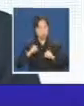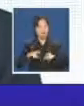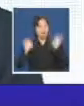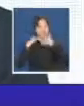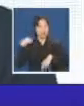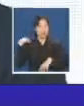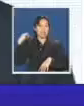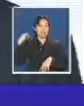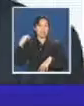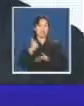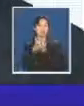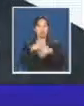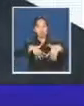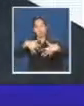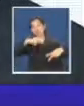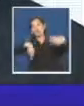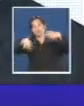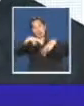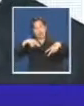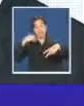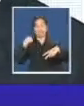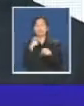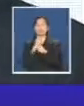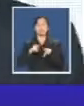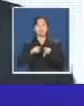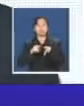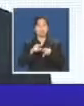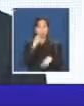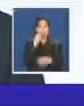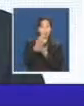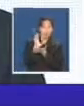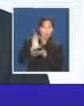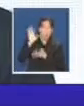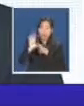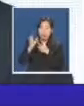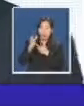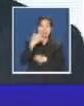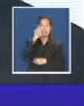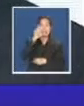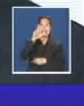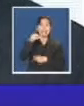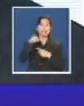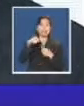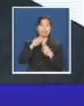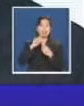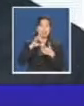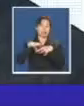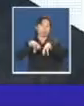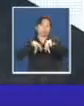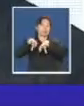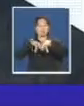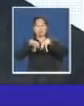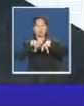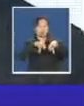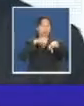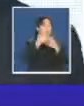พร้อมกันไปนะครับภารตะมาตรงนี้ความจริงแทบไม่มีเลยนะครับว่าสิบกว่าล้านบาทเป็นเรื่องของการบริหารจัดการต่าง